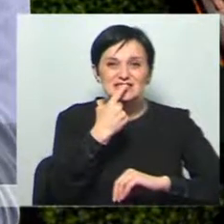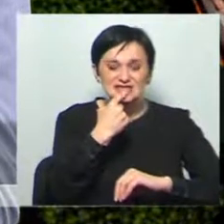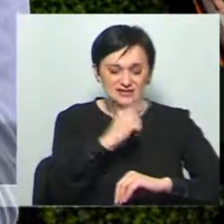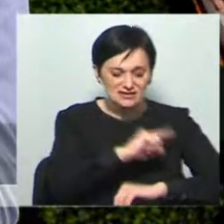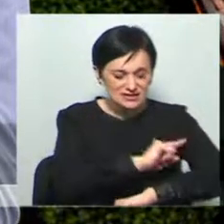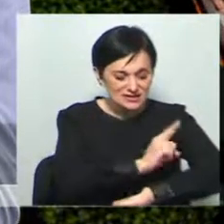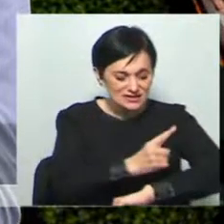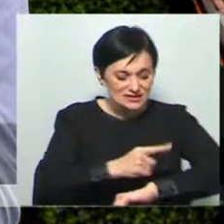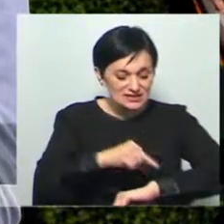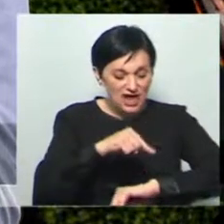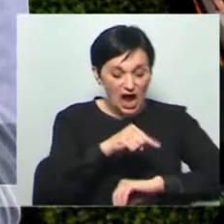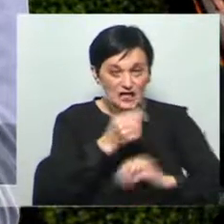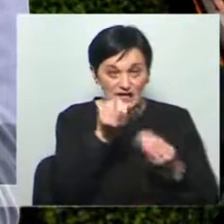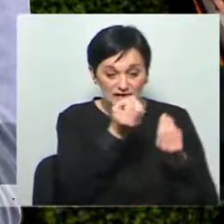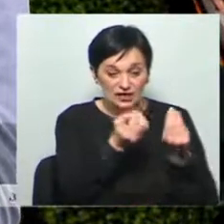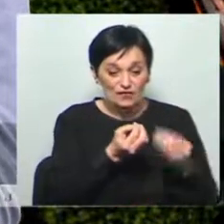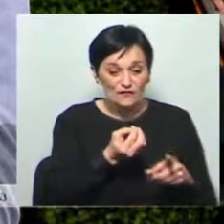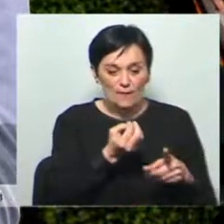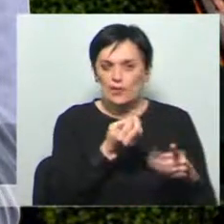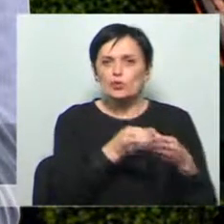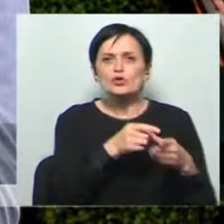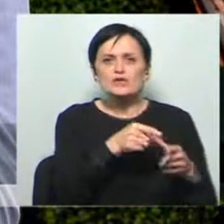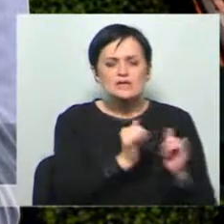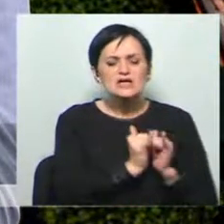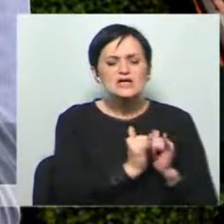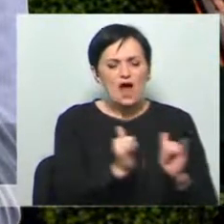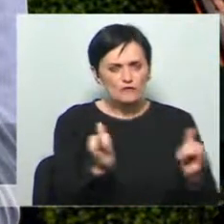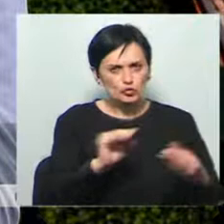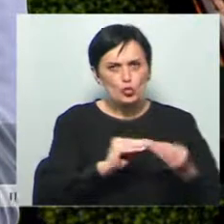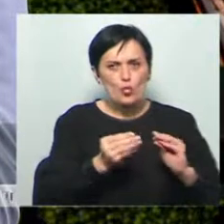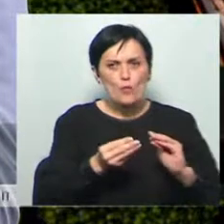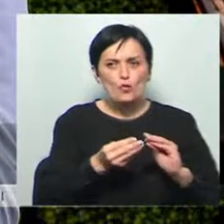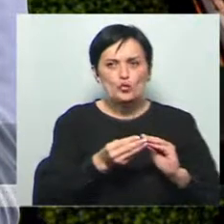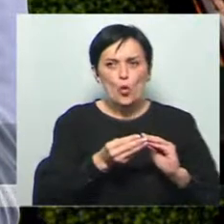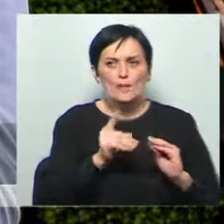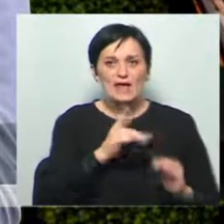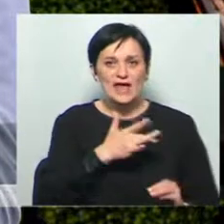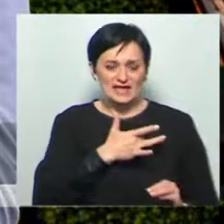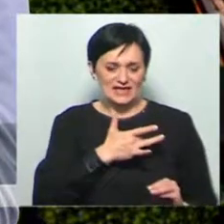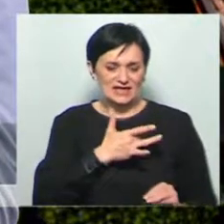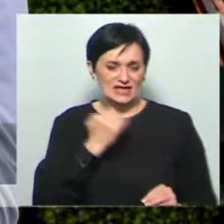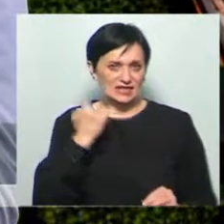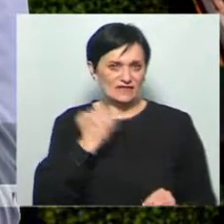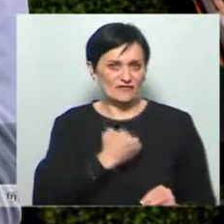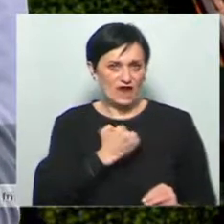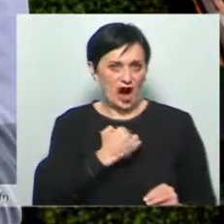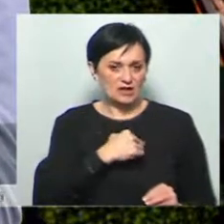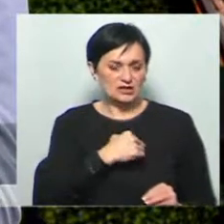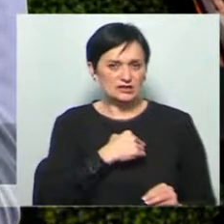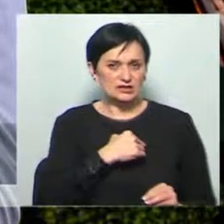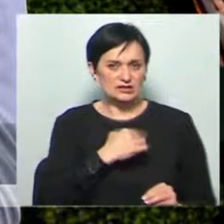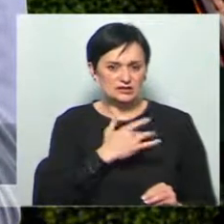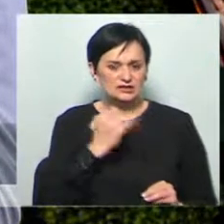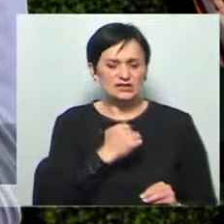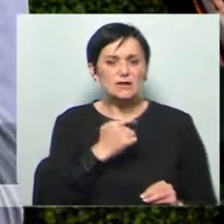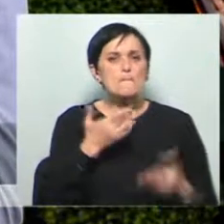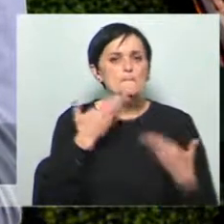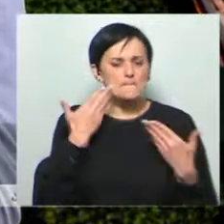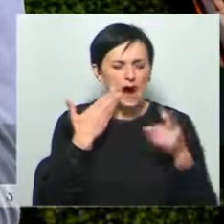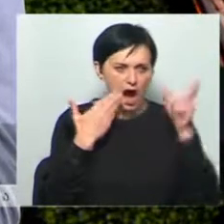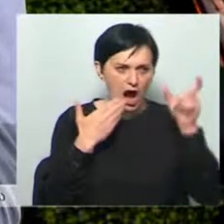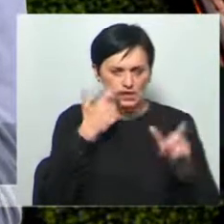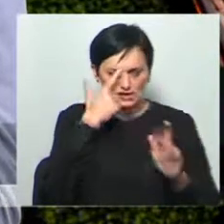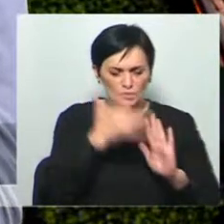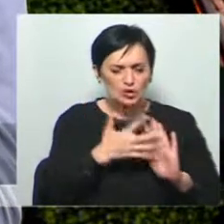ჯგუფია. ამ შემთხვევაში მაგალითად ერთ-ერთი ყველაზე გავრცელებული პრობლემა ეს არის მიოკარდიმის ინფარქტი. ამას უფრო მარტივად ხდება ადამიანი,